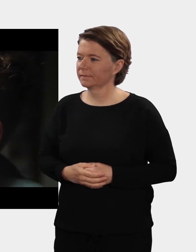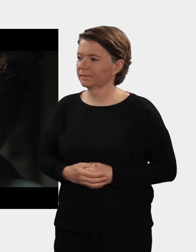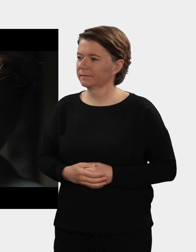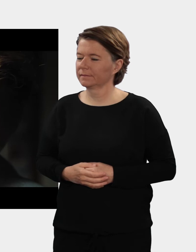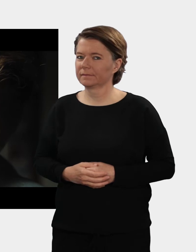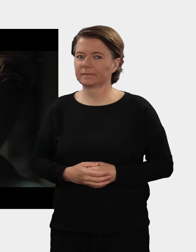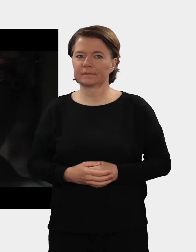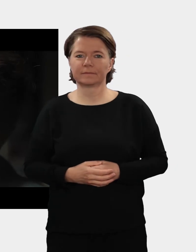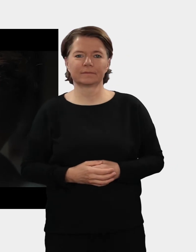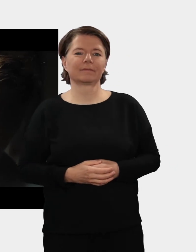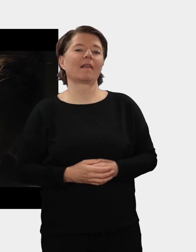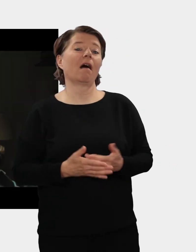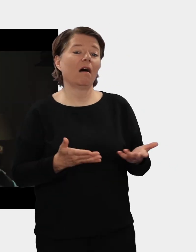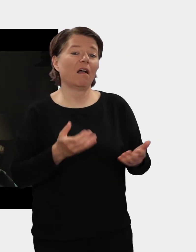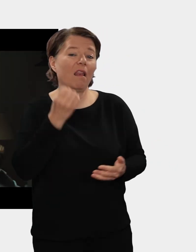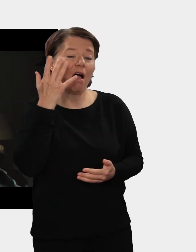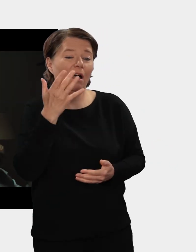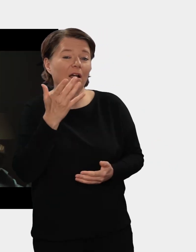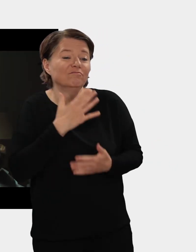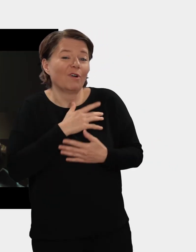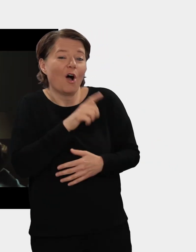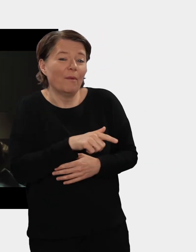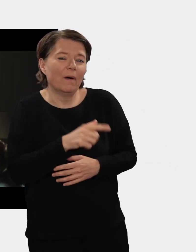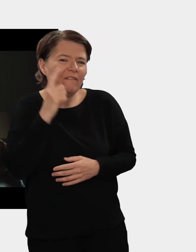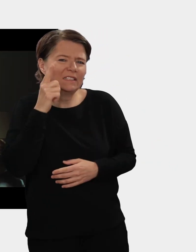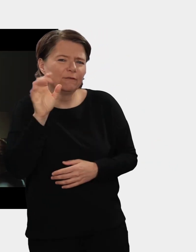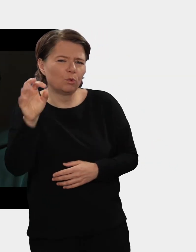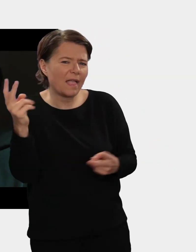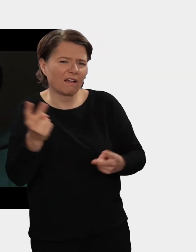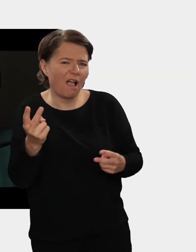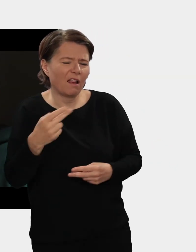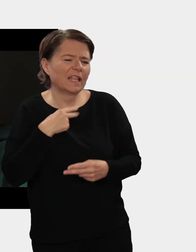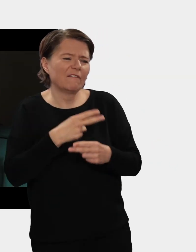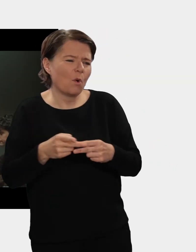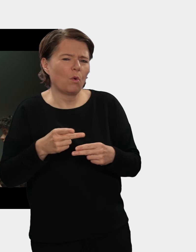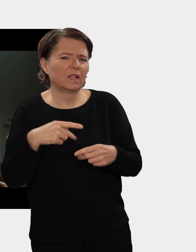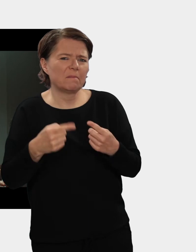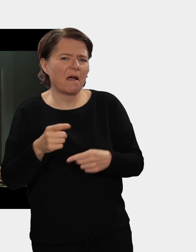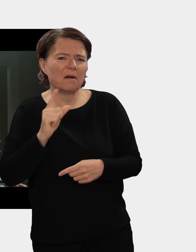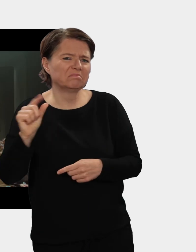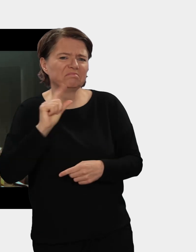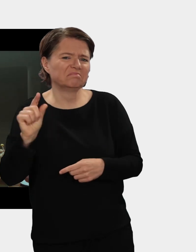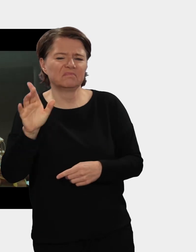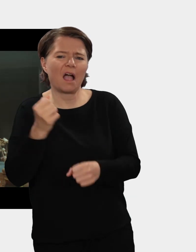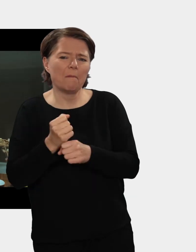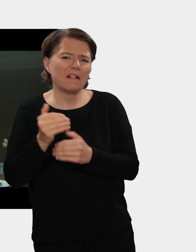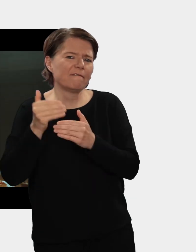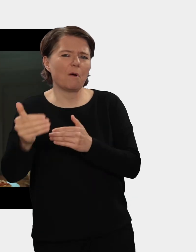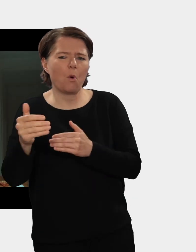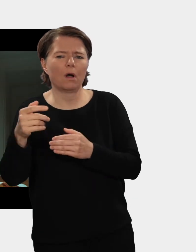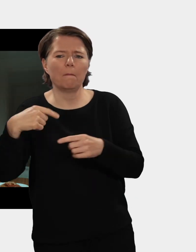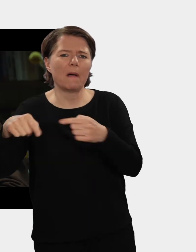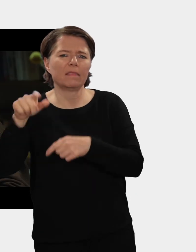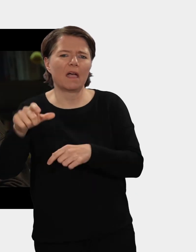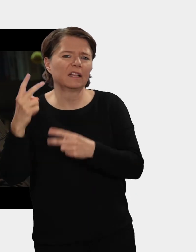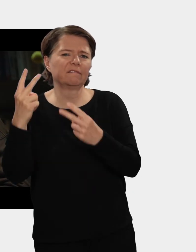Mhm. Wahrscheinlich hat er ihn lieb, ne? Weißt du was? Eigentlich ist mir das doch alles scheißegal. Weißt du, ich bin das ja gewöhnt. Papa sind seine Mandanten einfach mal viel wichtiger